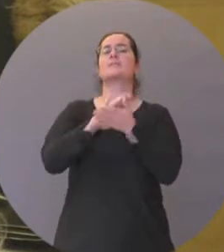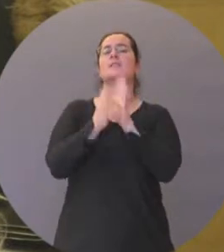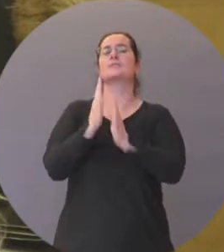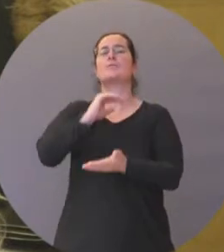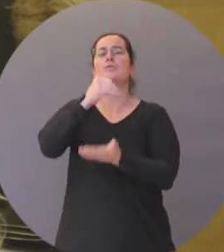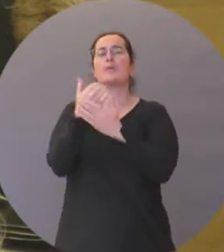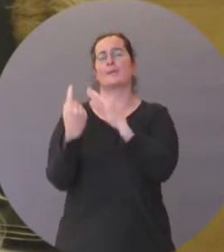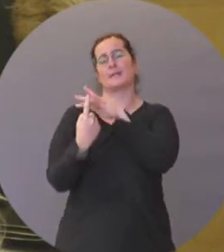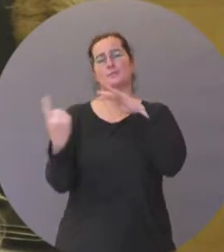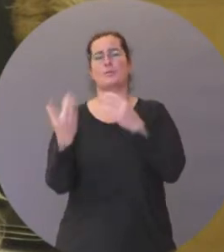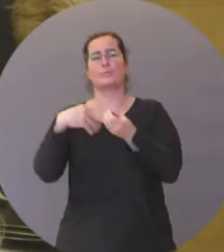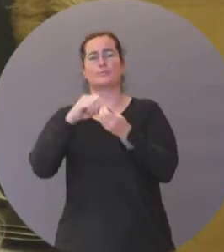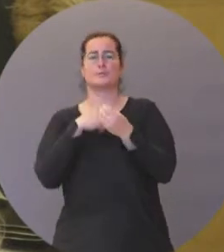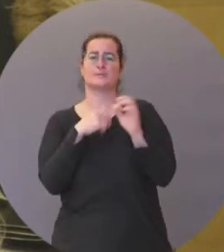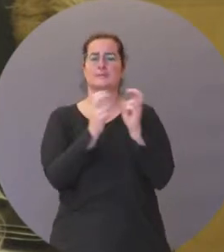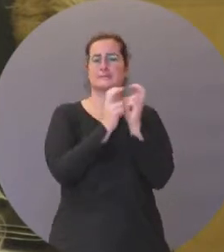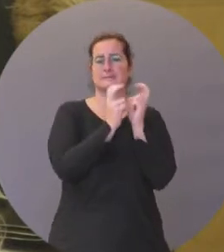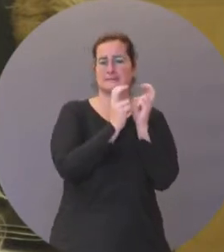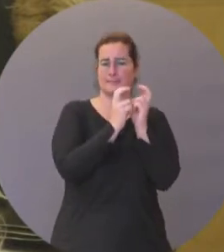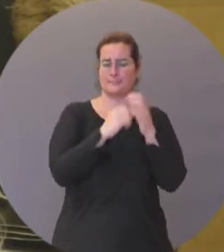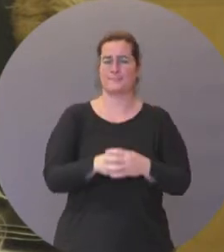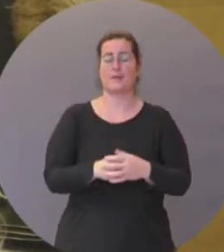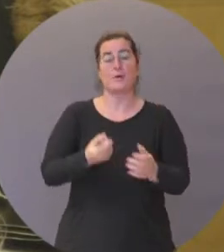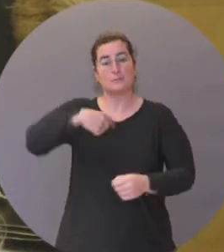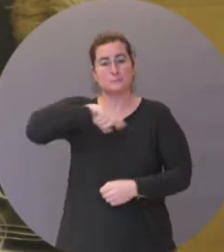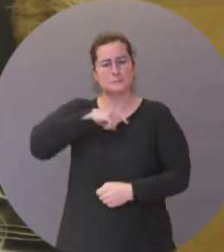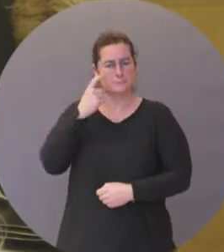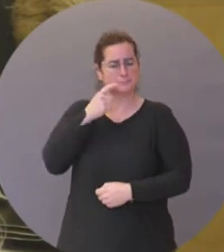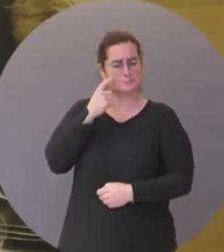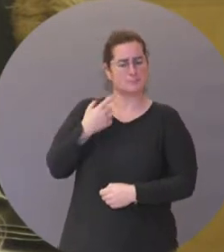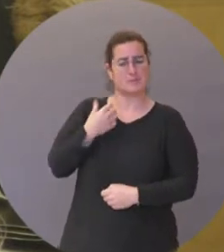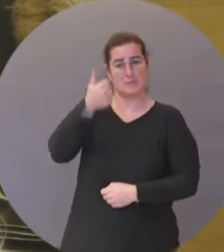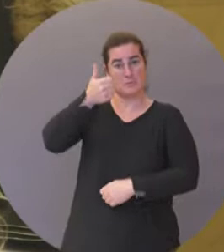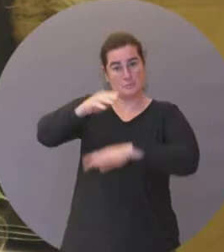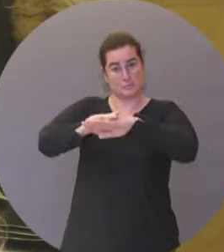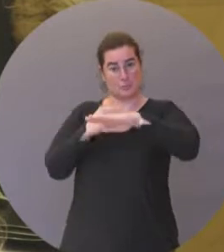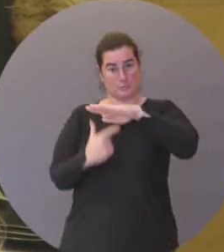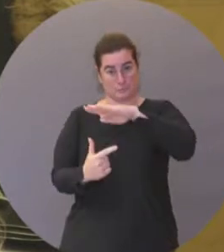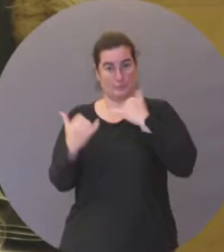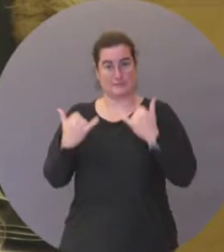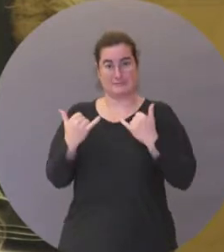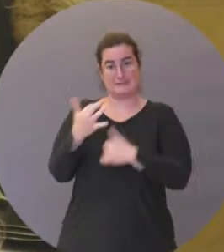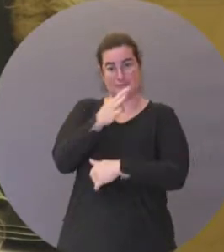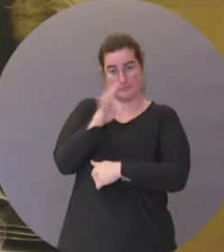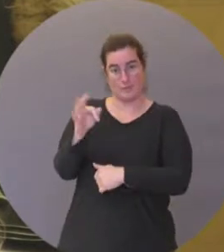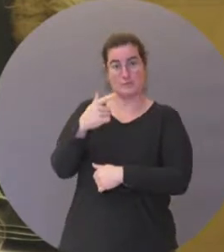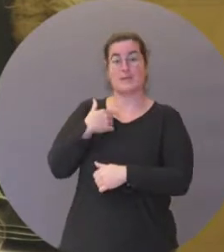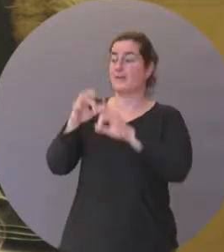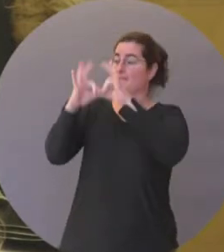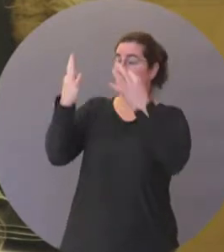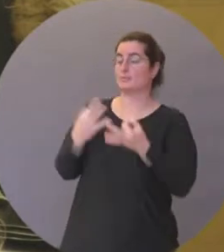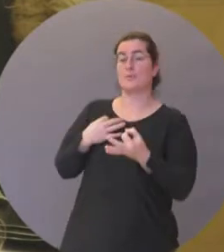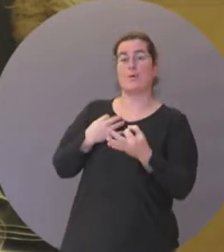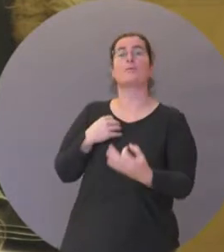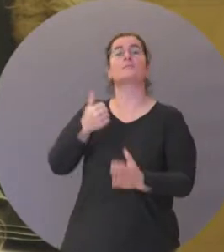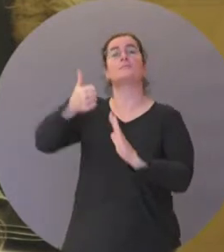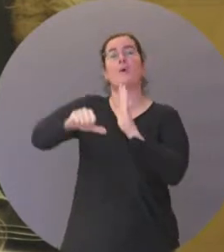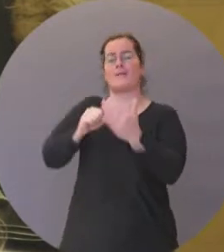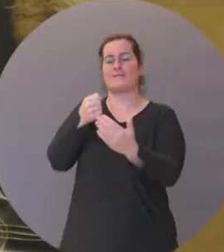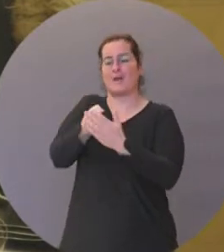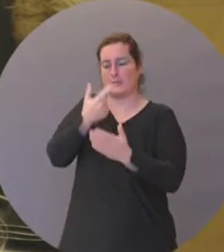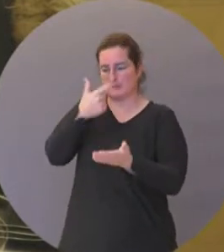tout ce constat qu'au moins un Français sur deux éprouvait des difficultés à payer ses factures en fin de mois